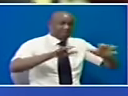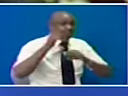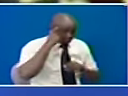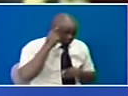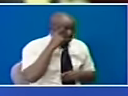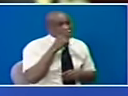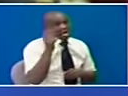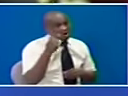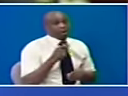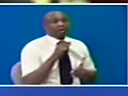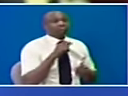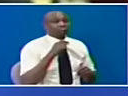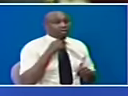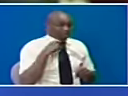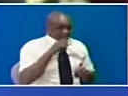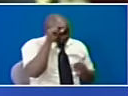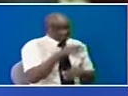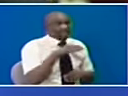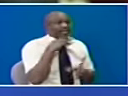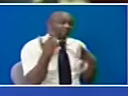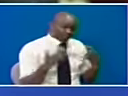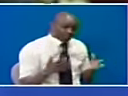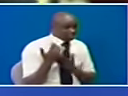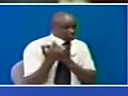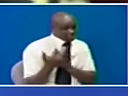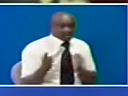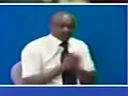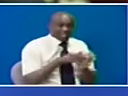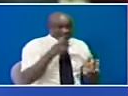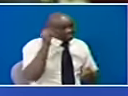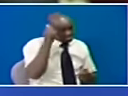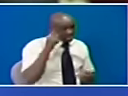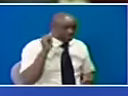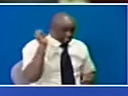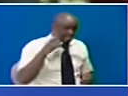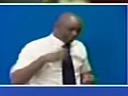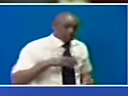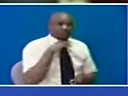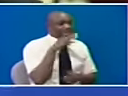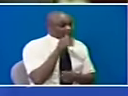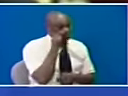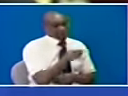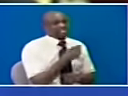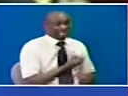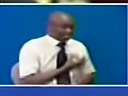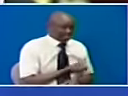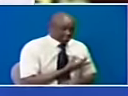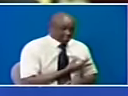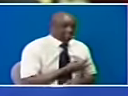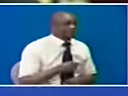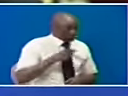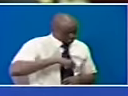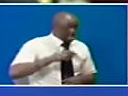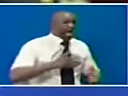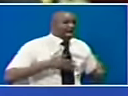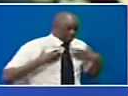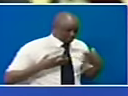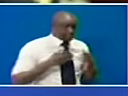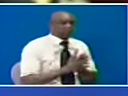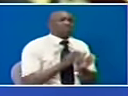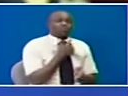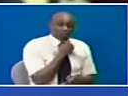jana, tulikuwa tunamzika Kashagwa, na Wakenya wengine ambao wamepata msiba huo. Kwa hivyo tunafurahia sana na